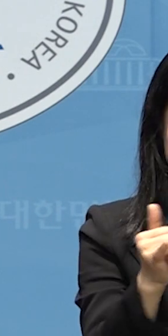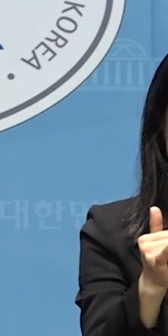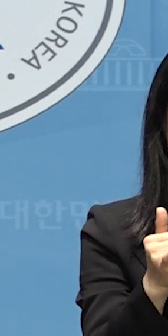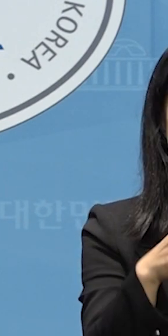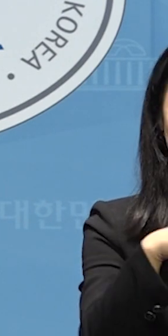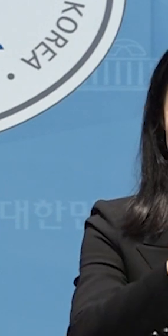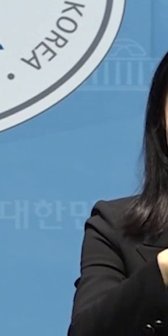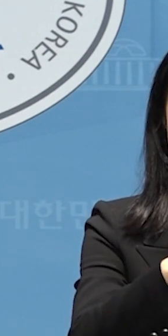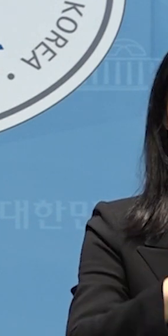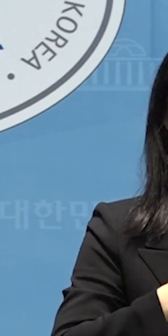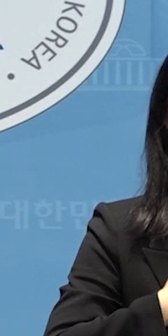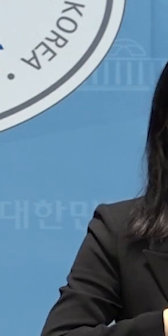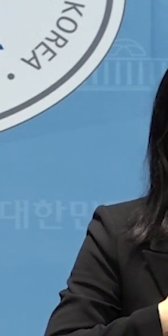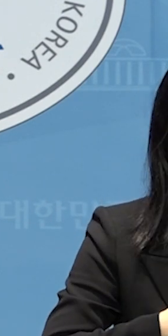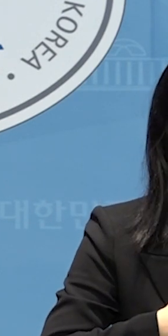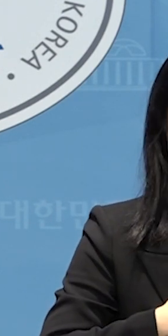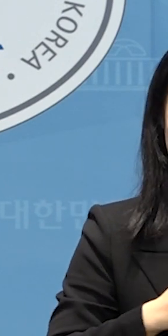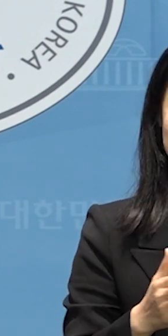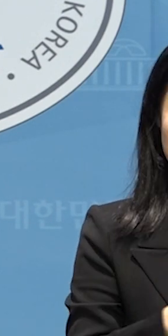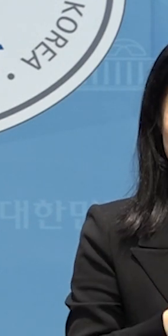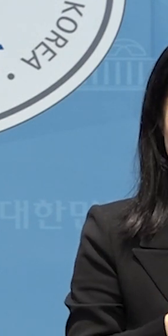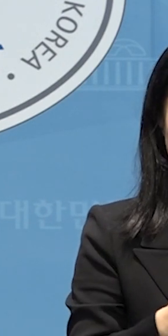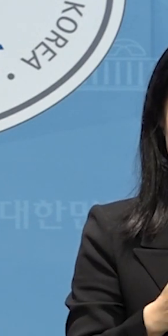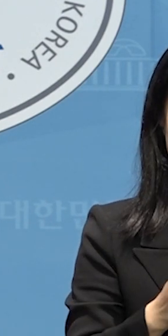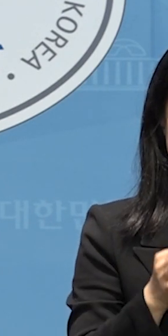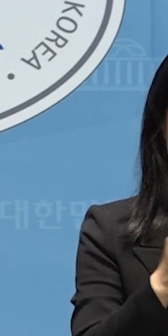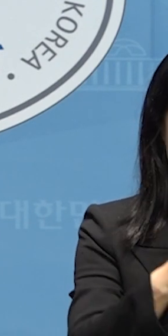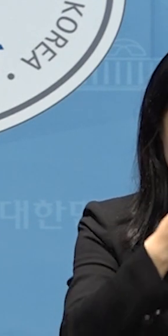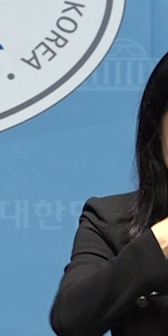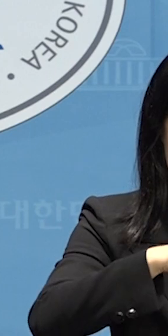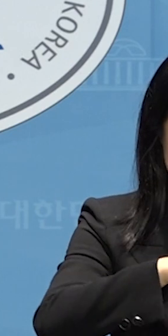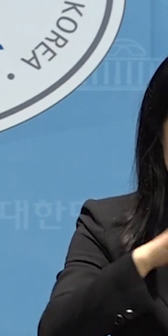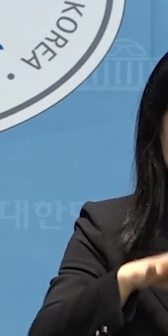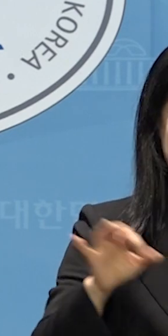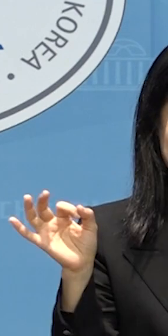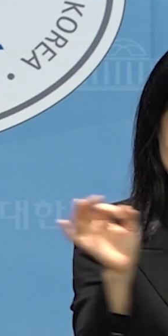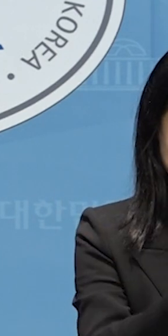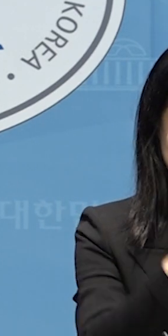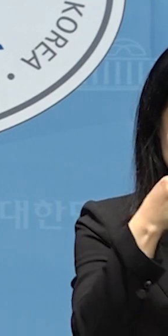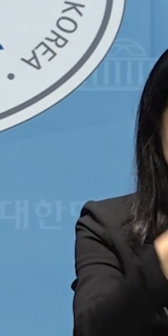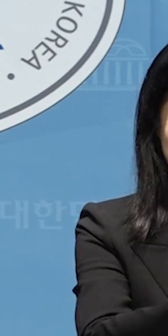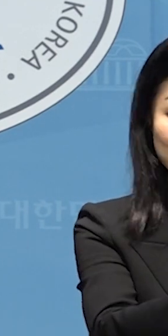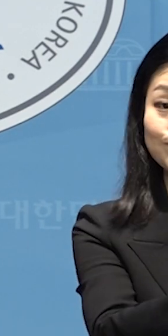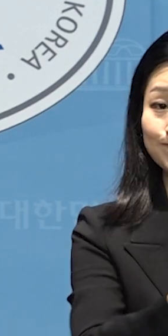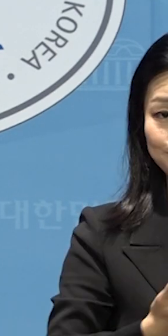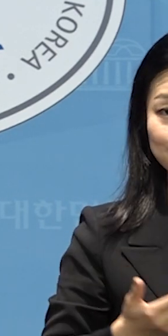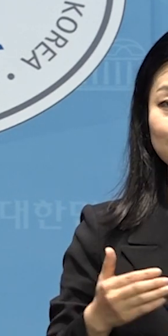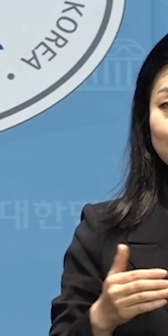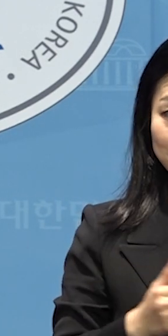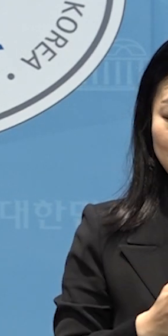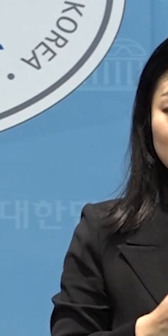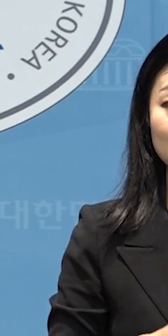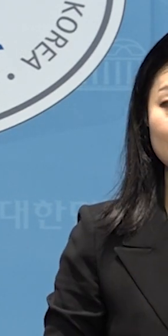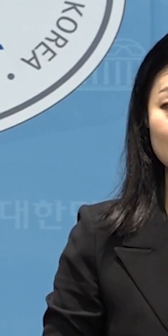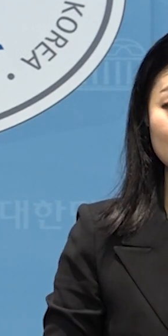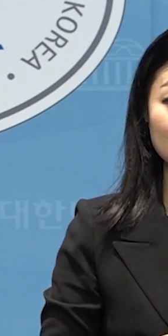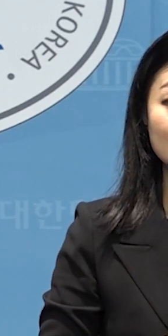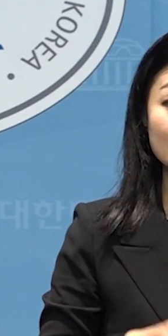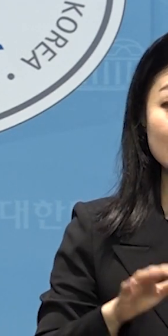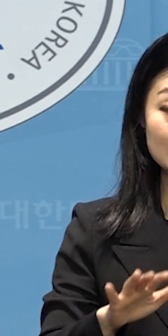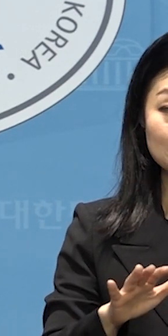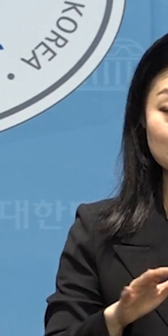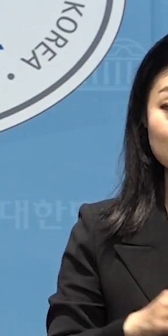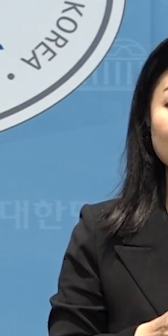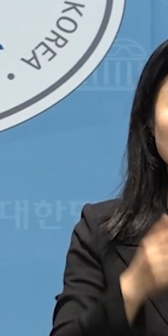입장을 고려하지 않을 수 없다라고 결정 배경도 덧붙였습니다 금세 시행을 60여 앞둔